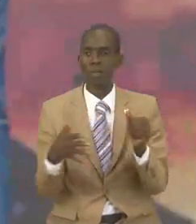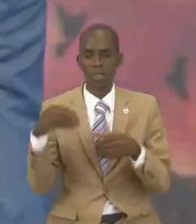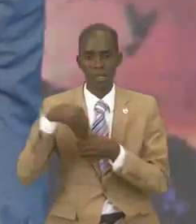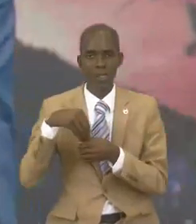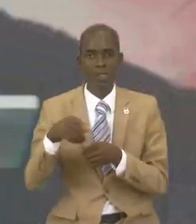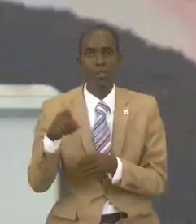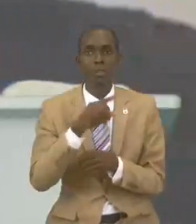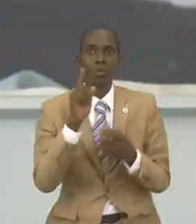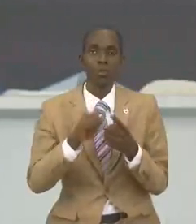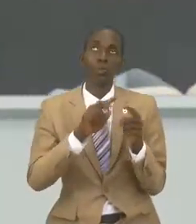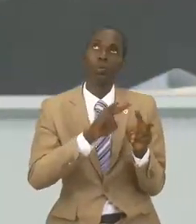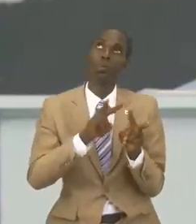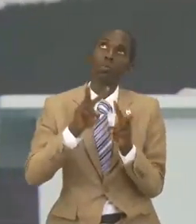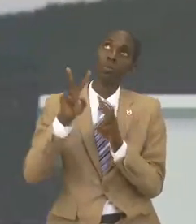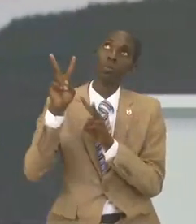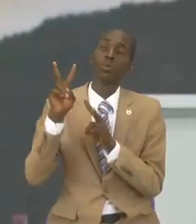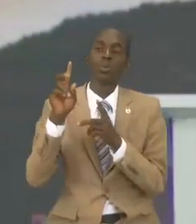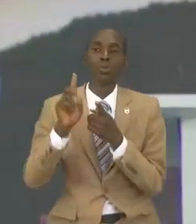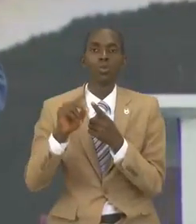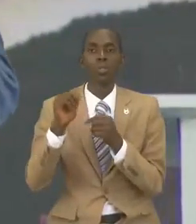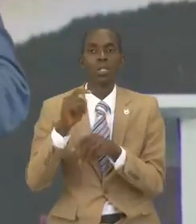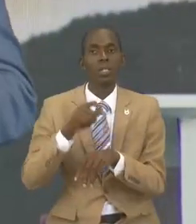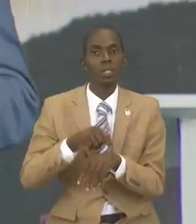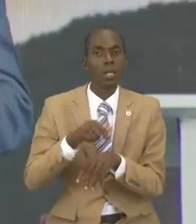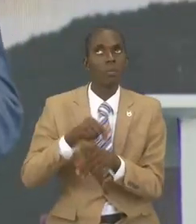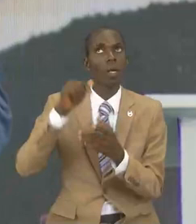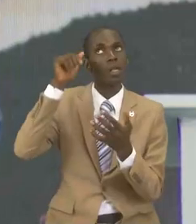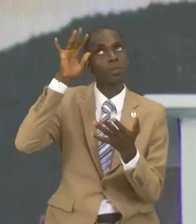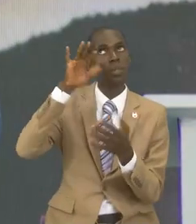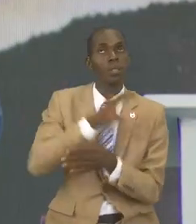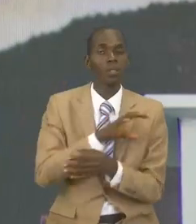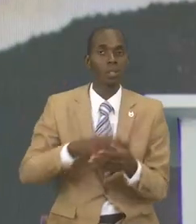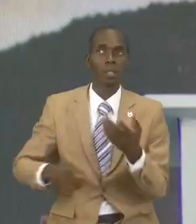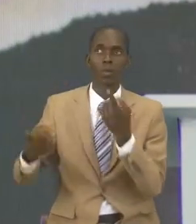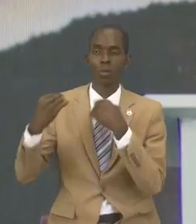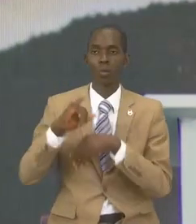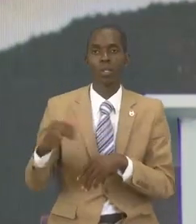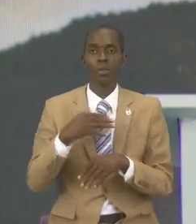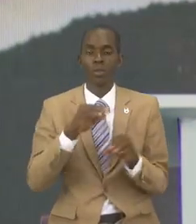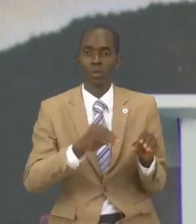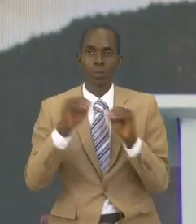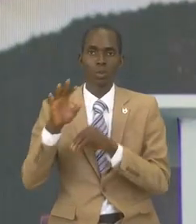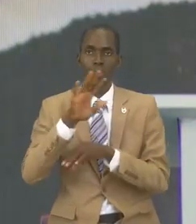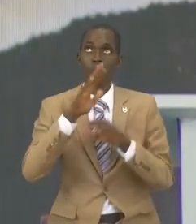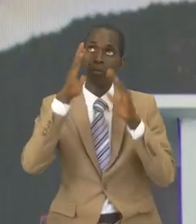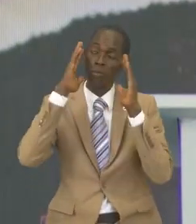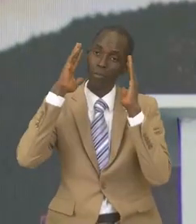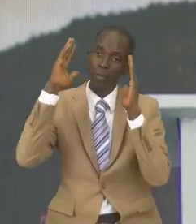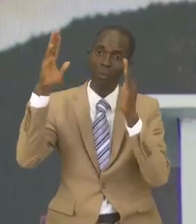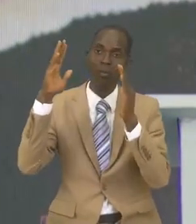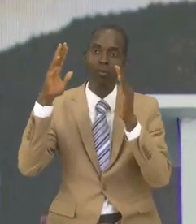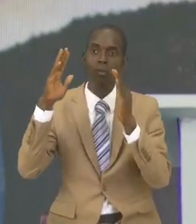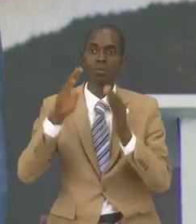tout ce qui est en vous, oui, vous fixez la chose sur le temps où Christ viendra et